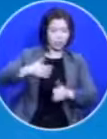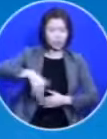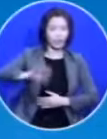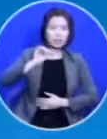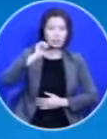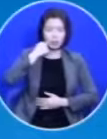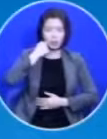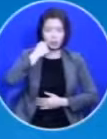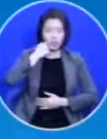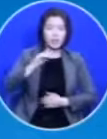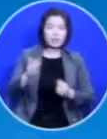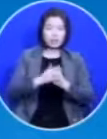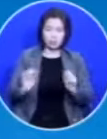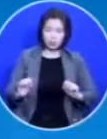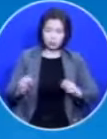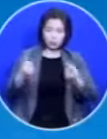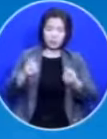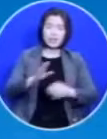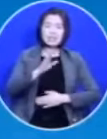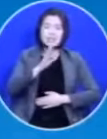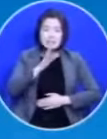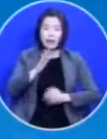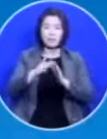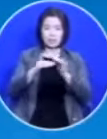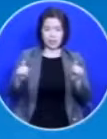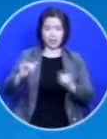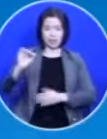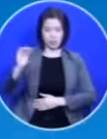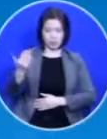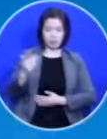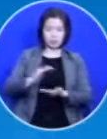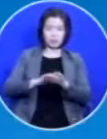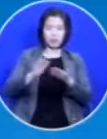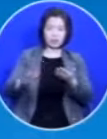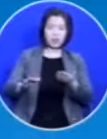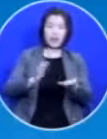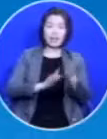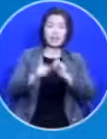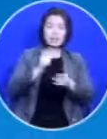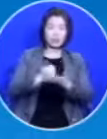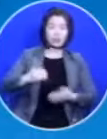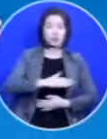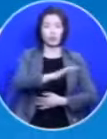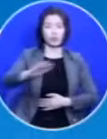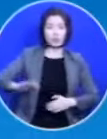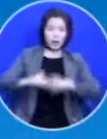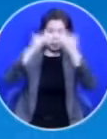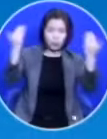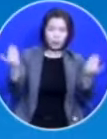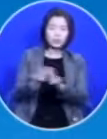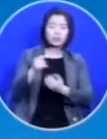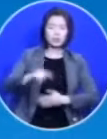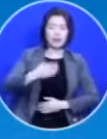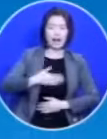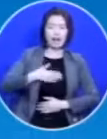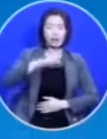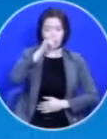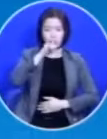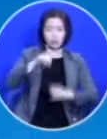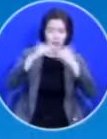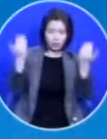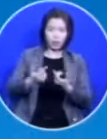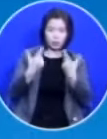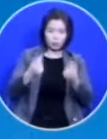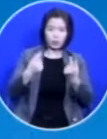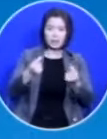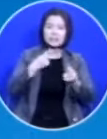그러니까 동시에 참 사람이 되셨습니다 예수님은 우리의 모든 것을 알고 계세요 다